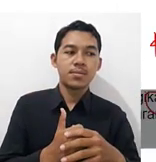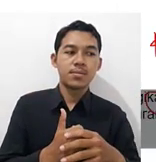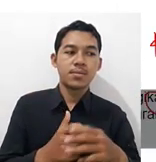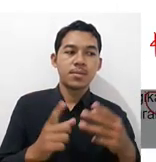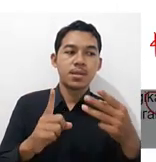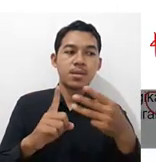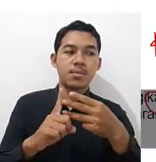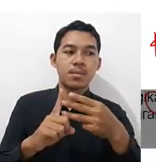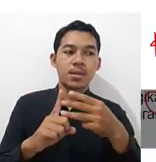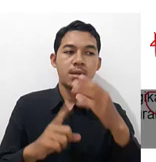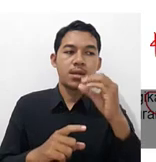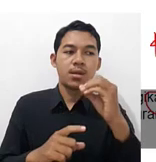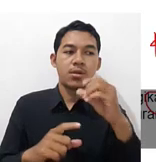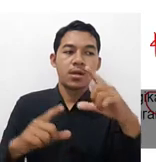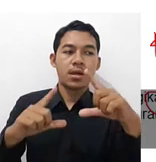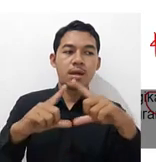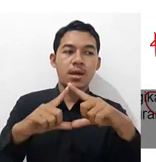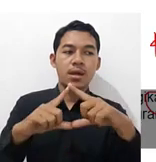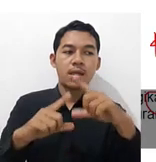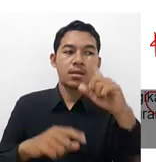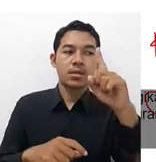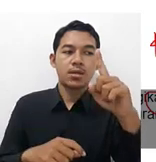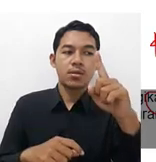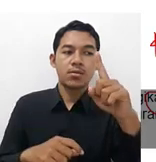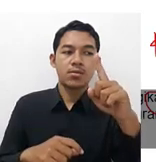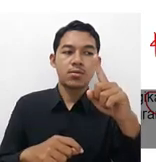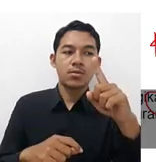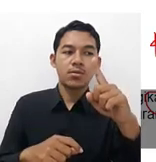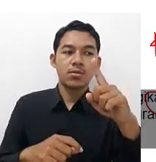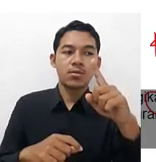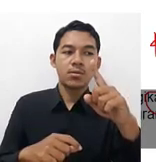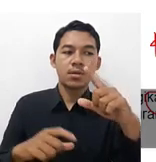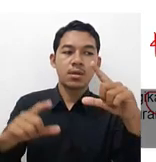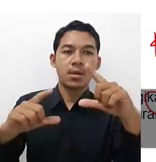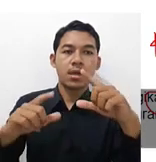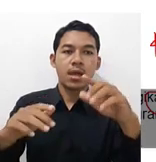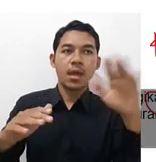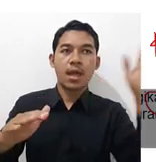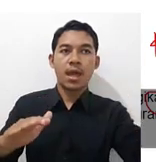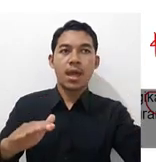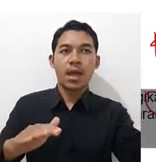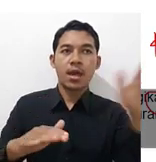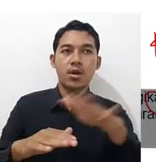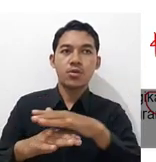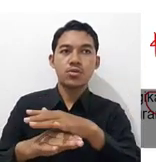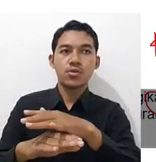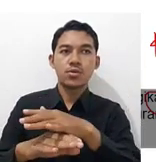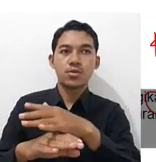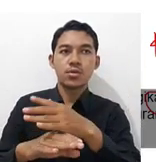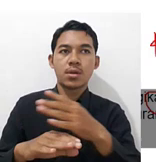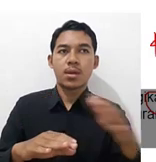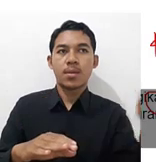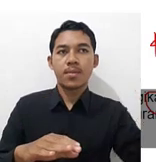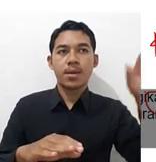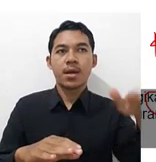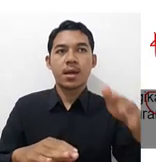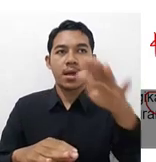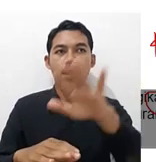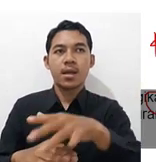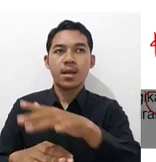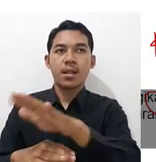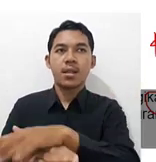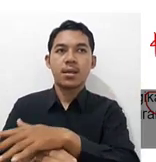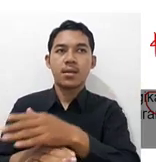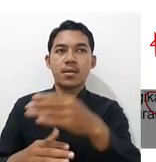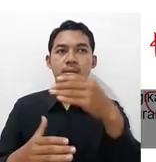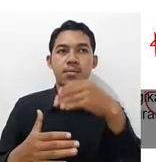B nya 0, A nya 1. Nah berarti arus ngalir kan tadi dari potensial tinggi ke potensial rendah, itu